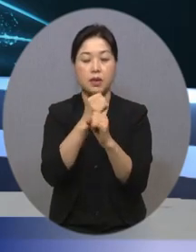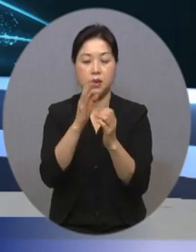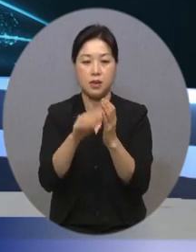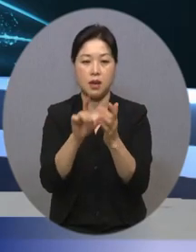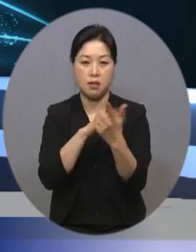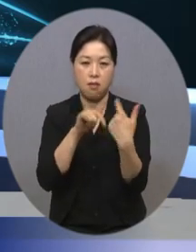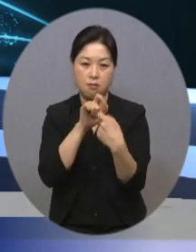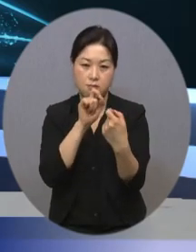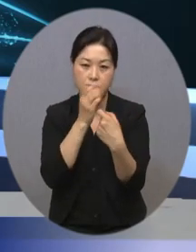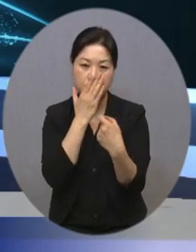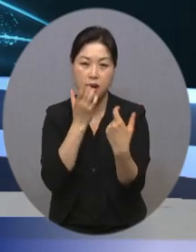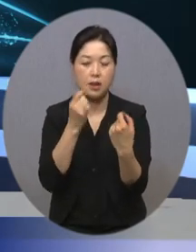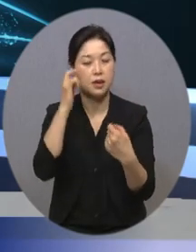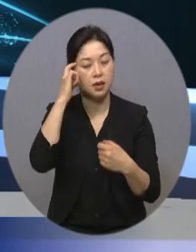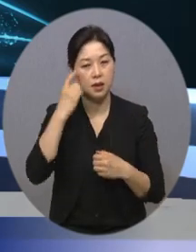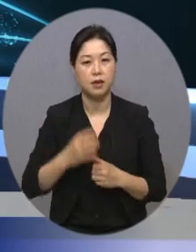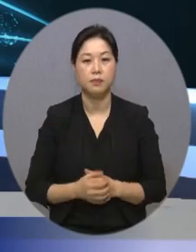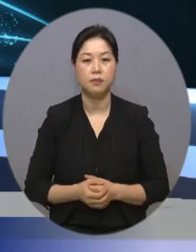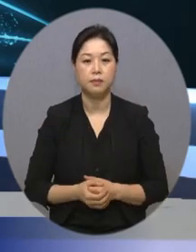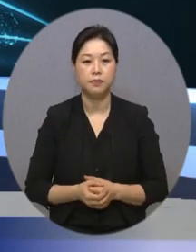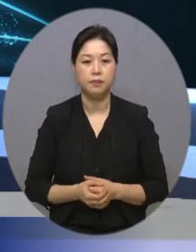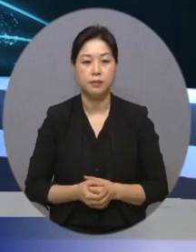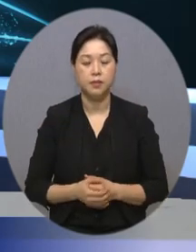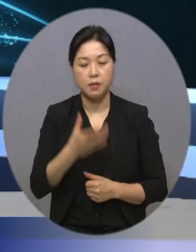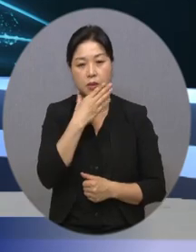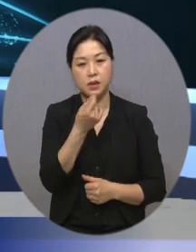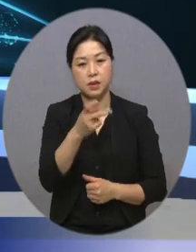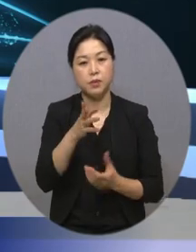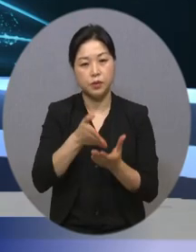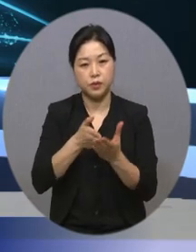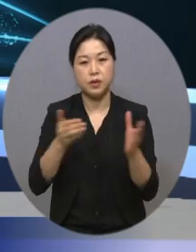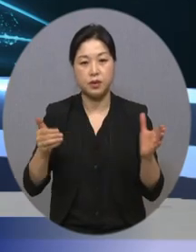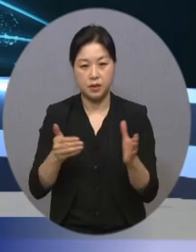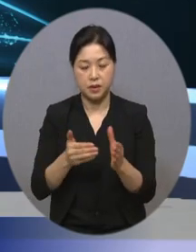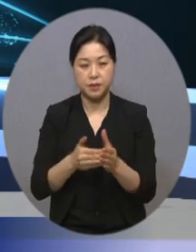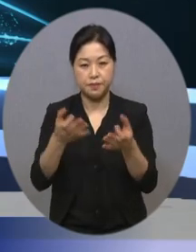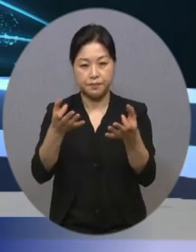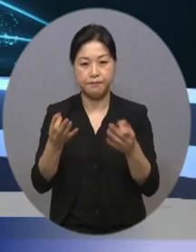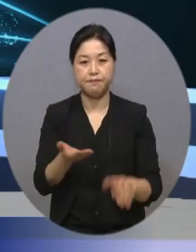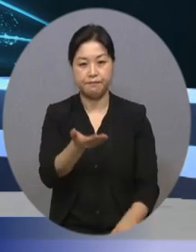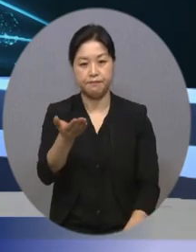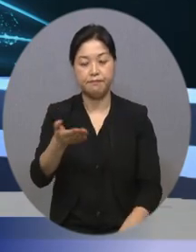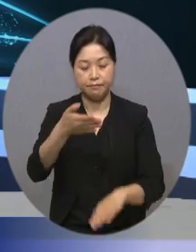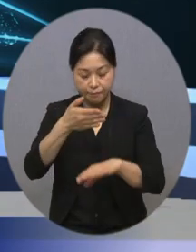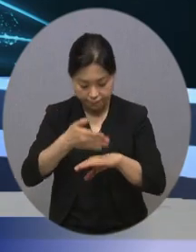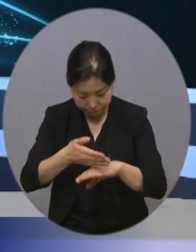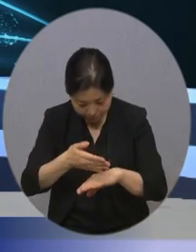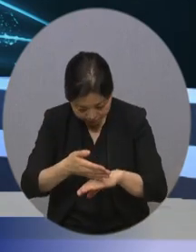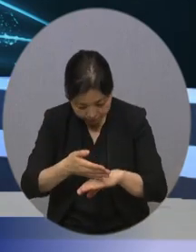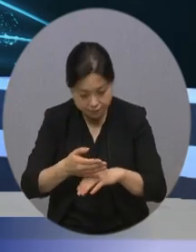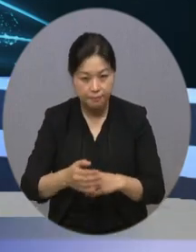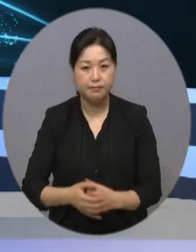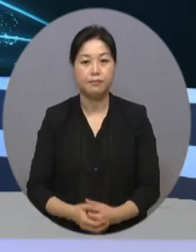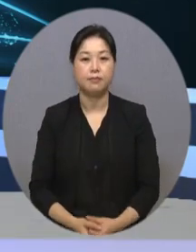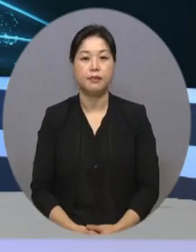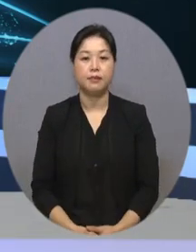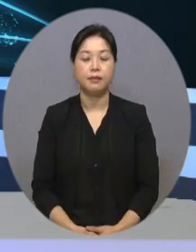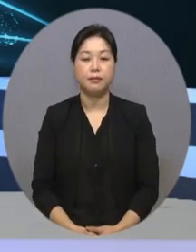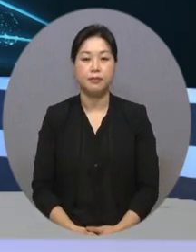더 다가설 수 있을 것입니다. 이상 복지TV 뉴스를 마칩니다. 시청해주신 여러분 고맙습니다.